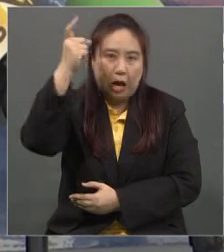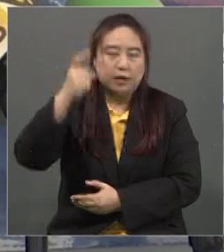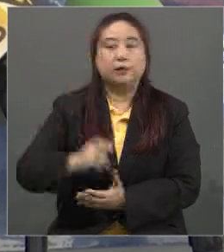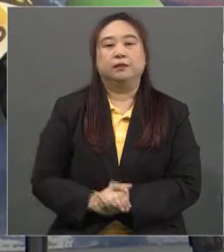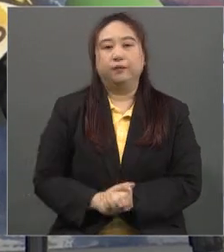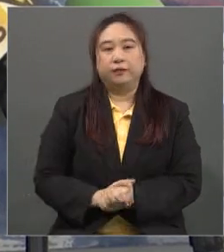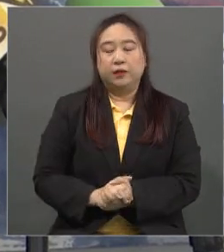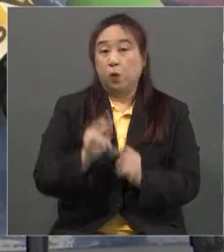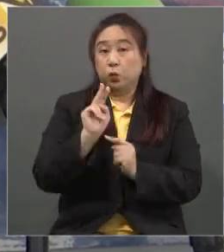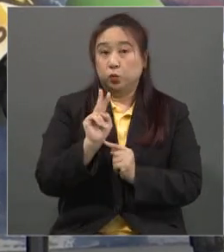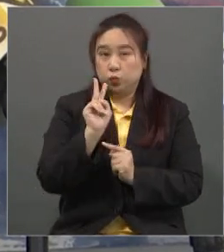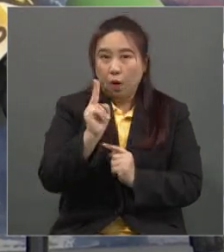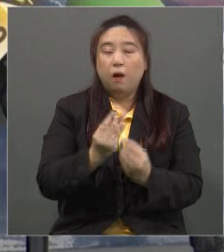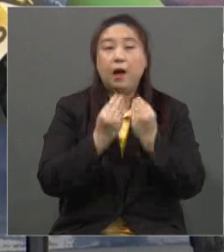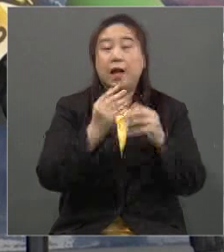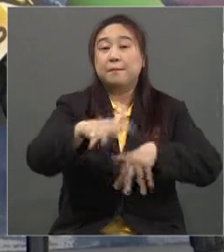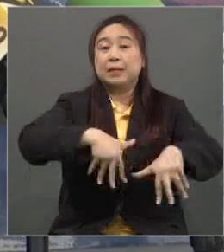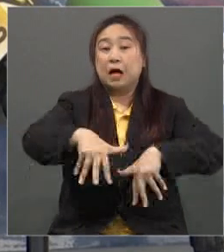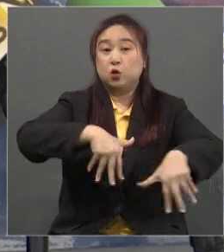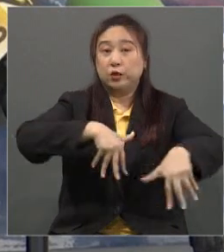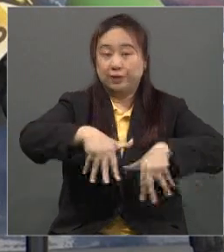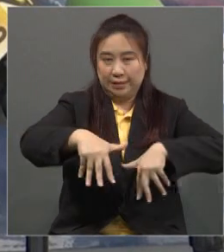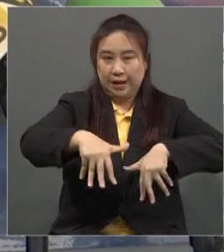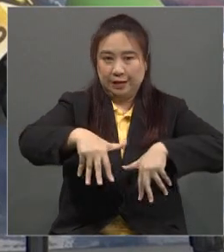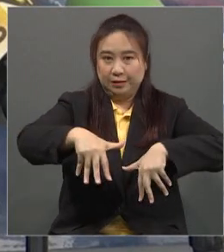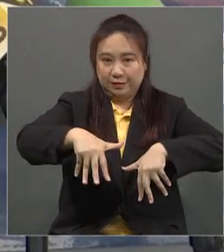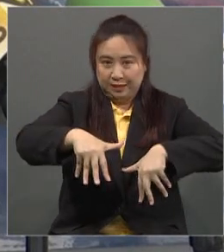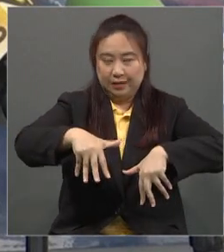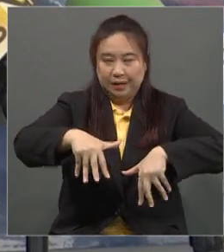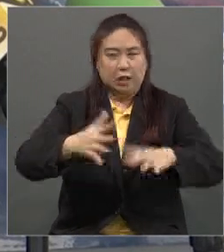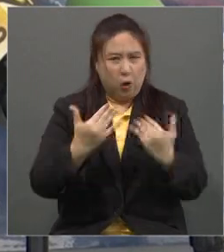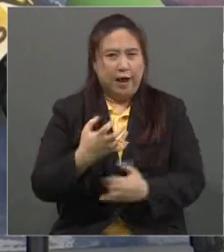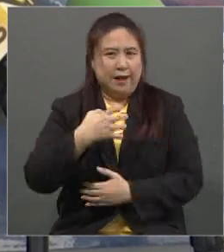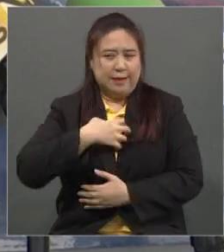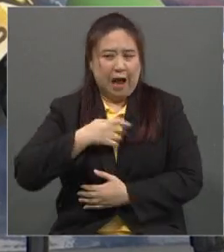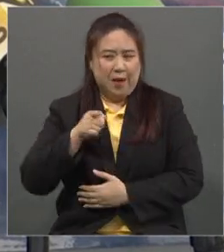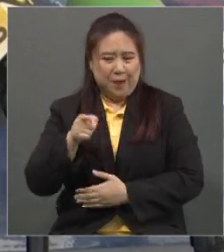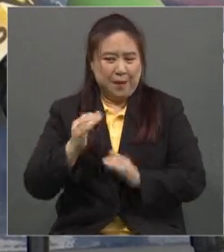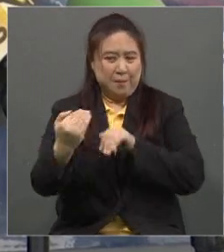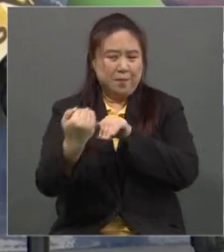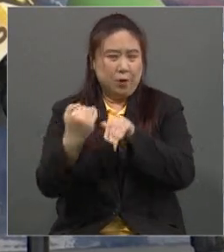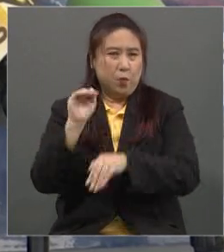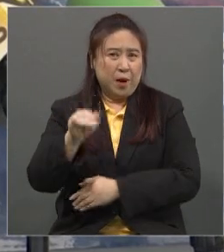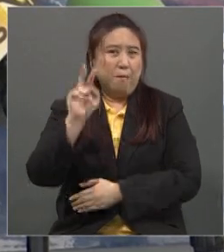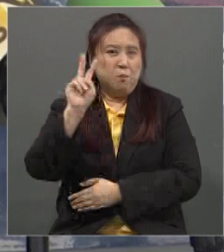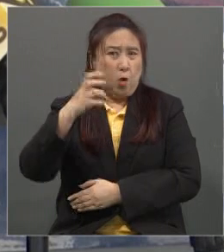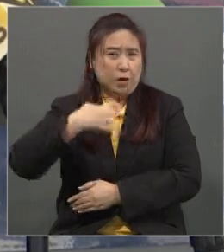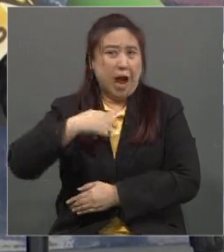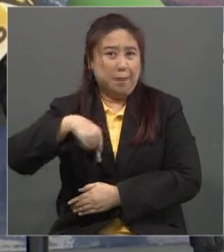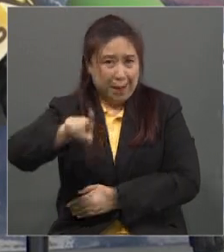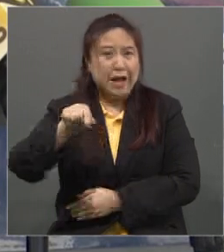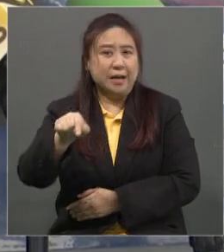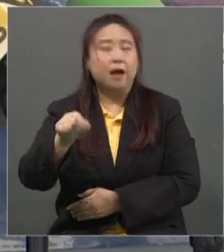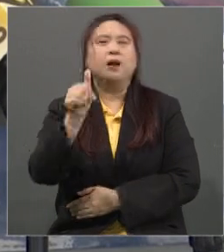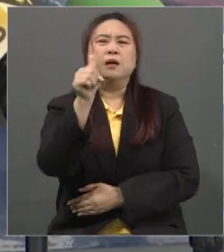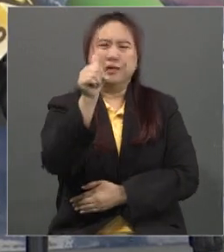ำให้พี่น้องประชาชนหลายๆคนที่ต้องการจะเดินทางผ่านทางนั้นก็สามารถเดินทางผ่